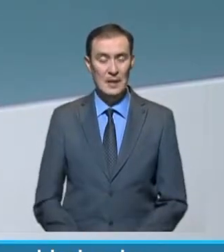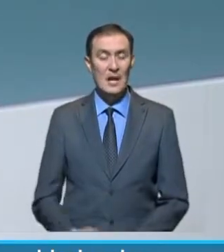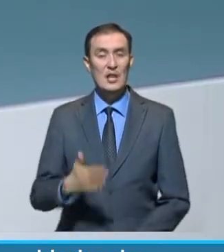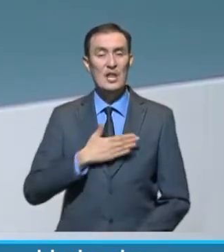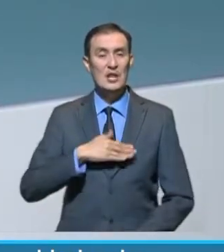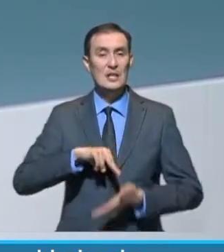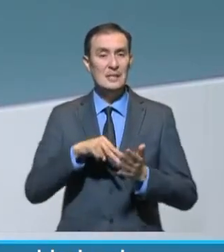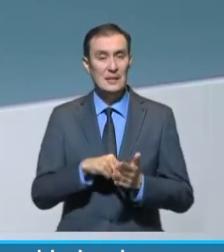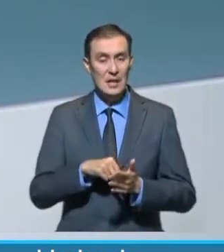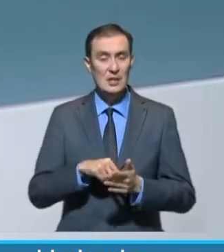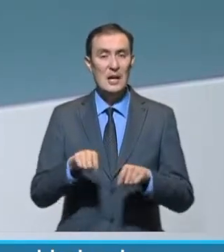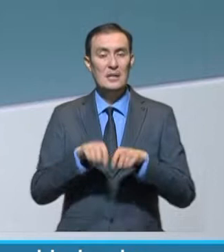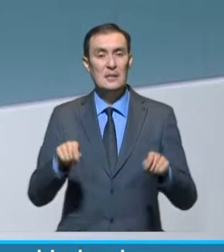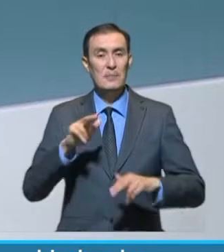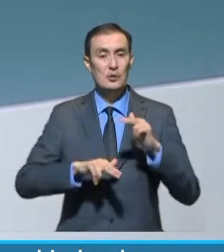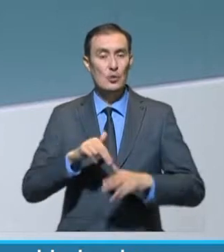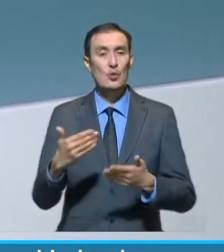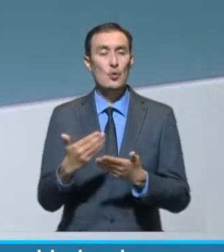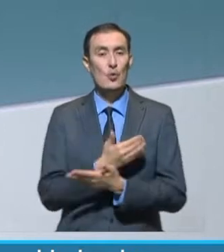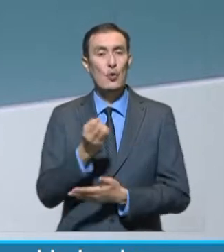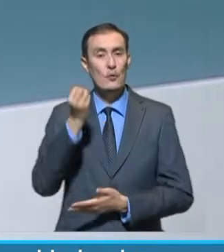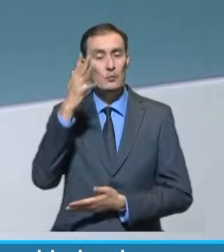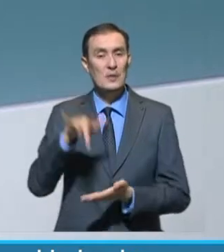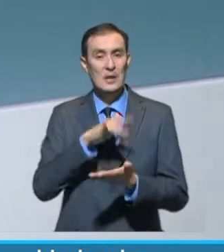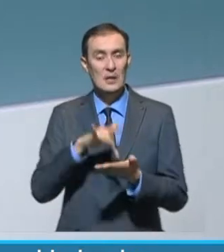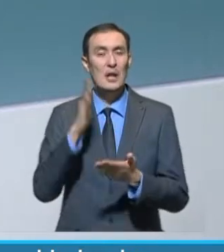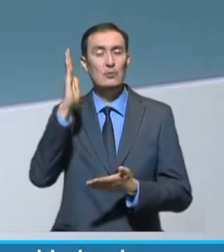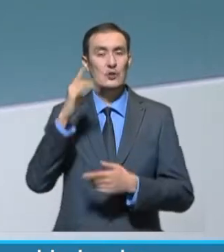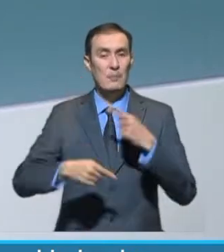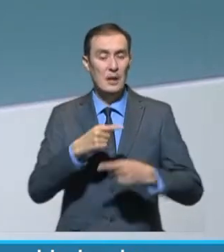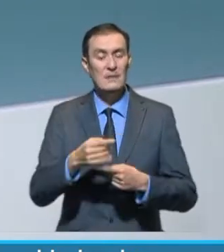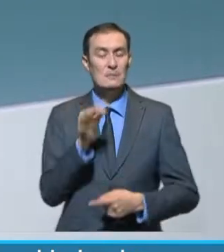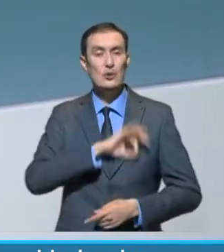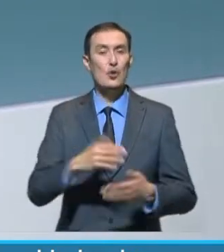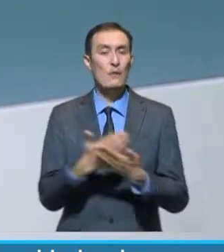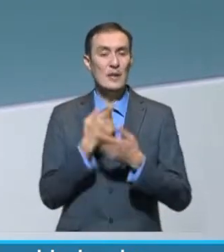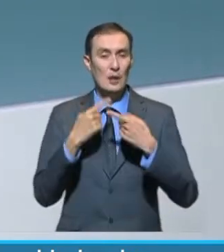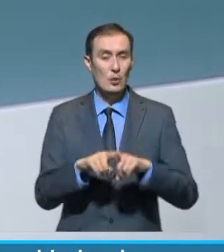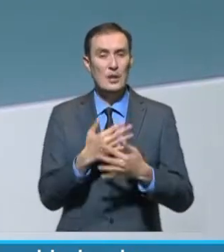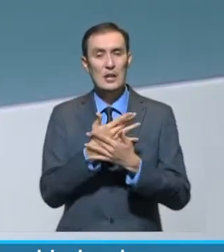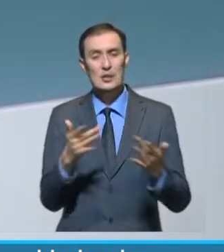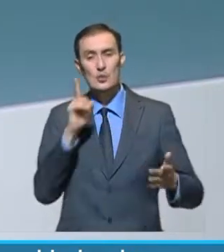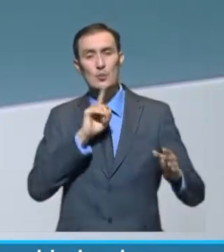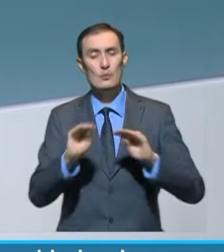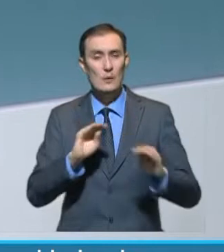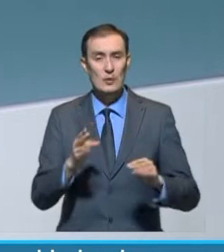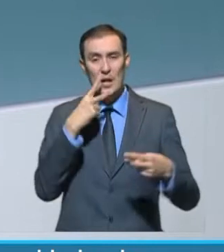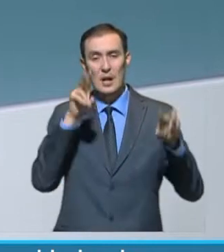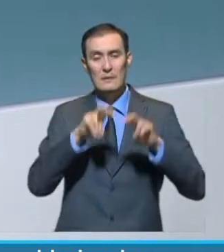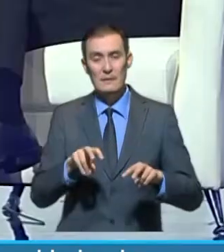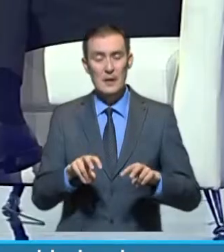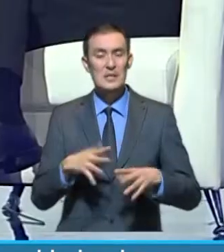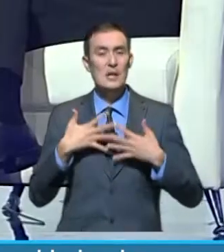Наша задача — создать умные города для будущих поколений, применяя передовые технологии. Различные устройства будут мониторить и